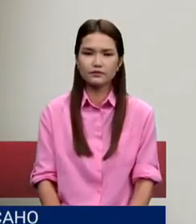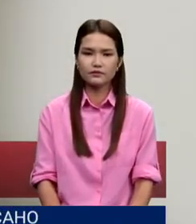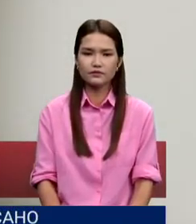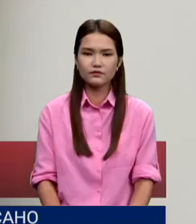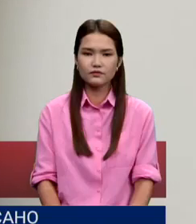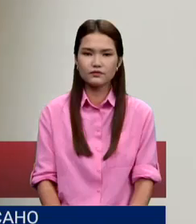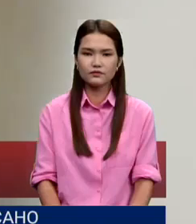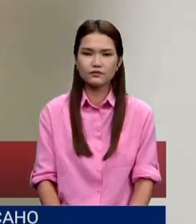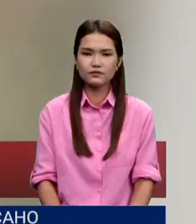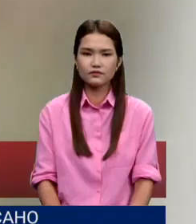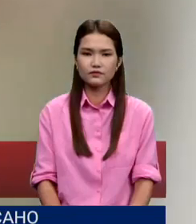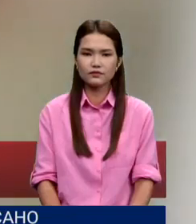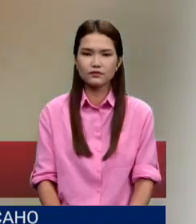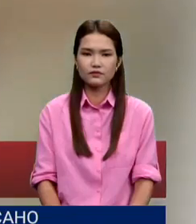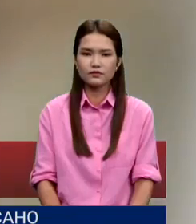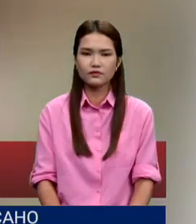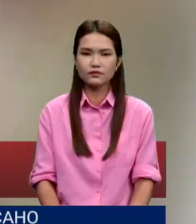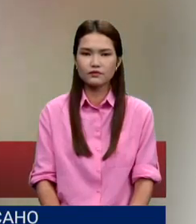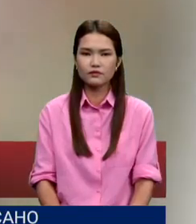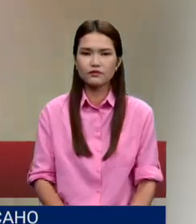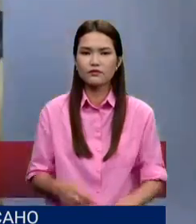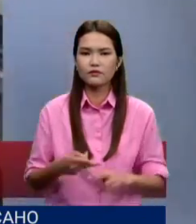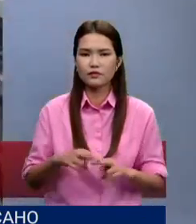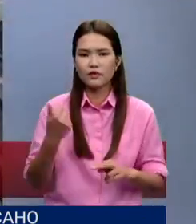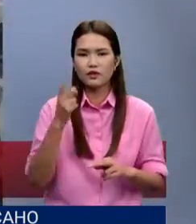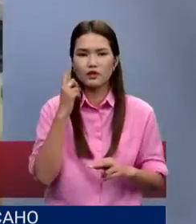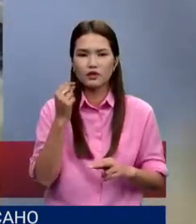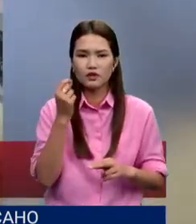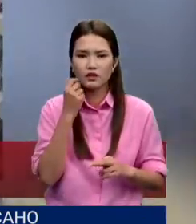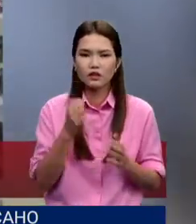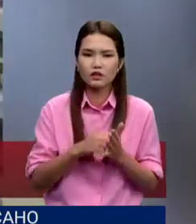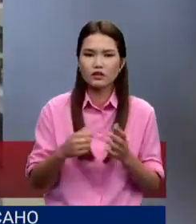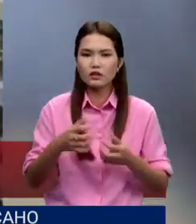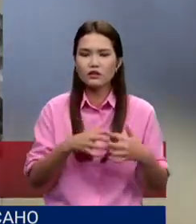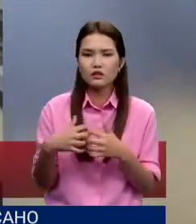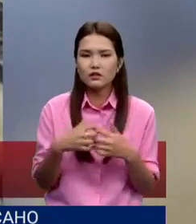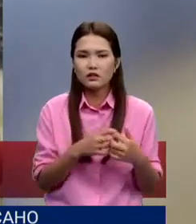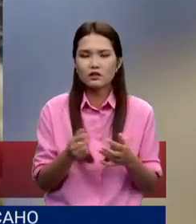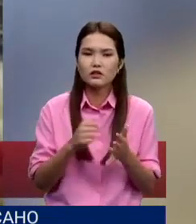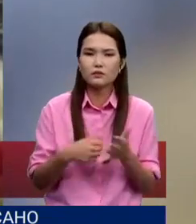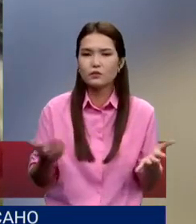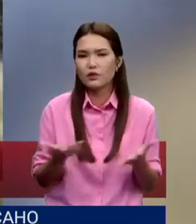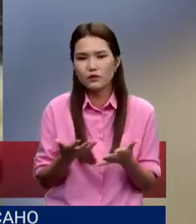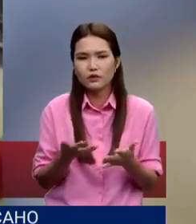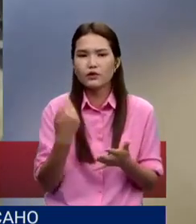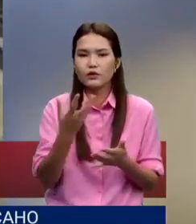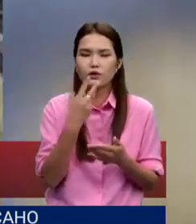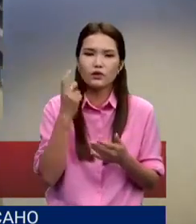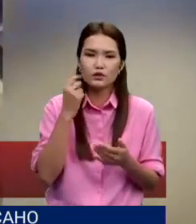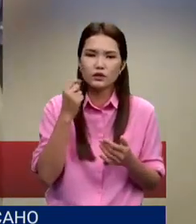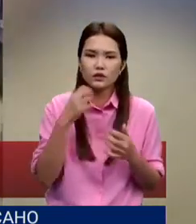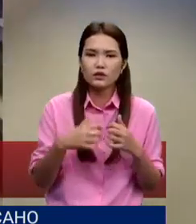Қарызға батқан халық, сүреден жоғалған азық түлік. Құдды бір 90-шы жылдардағы тоқырау ма дерсіз. Бірақ бұл